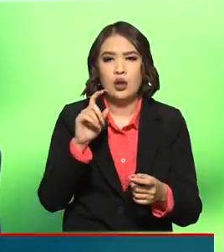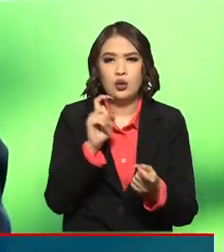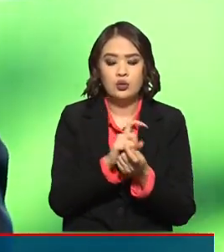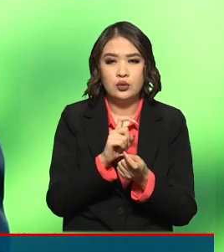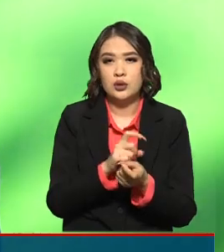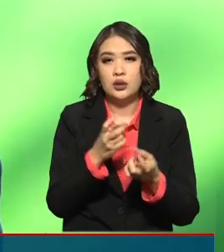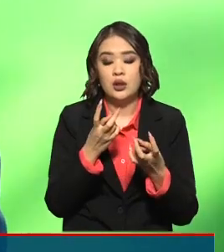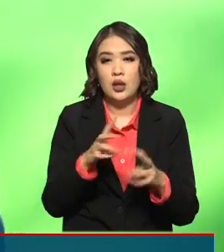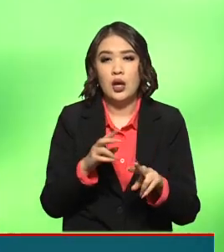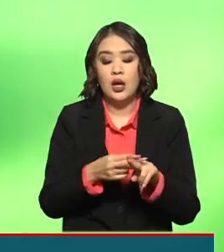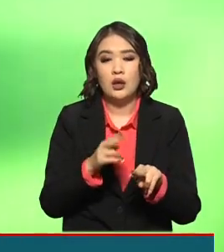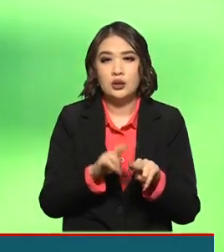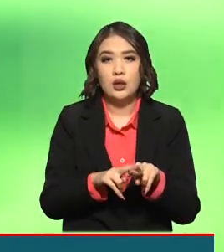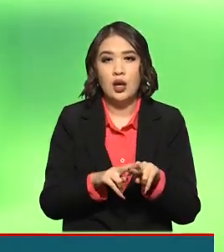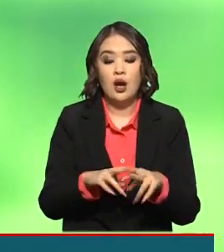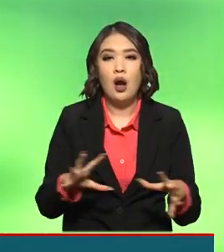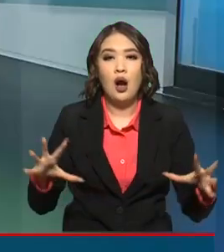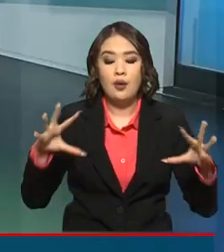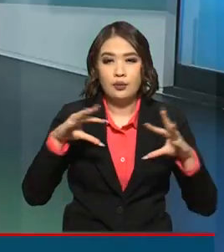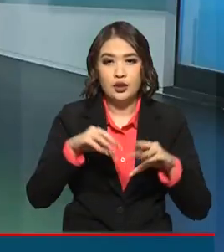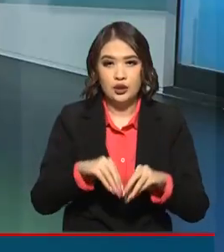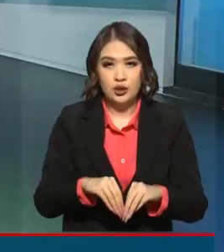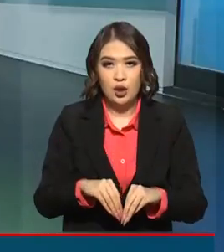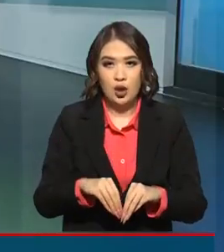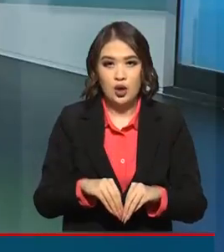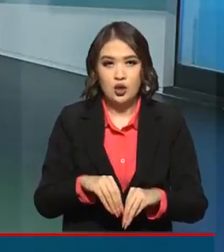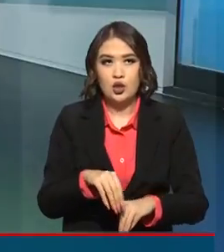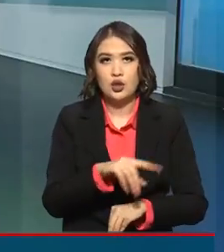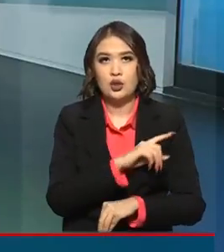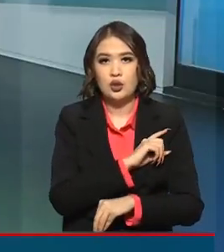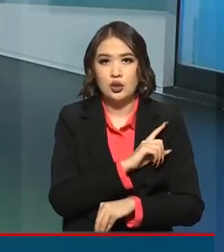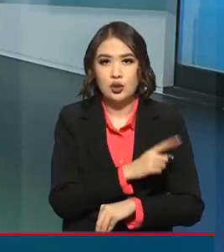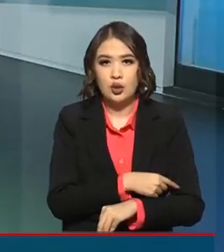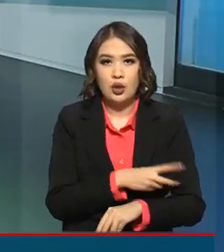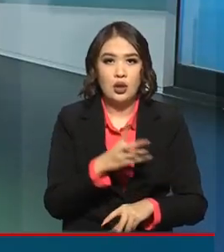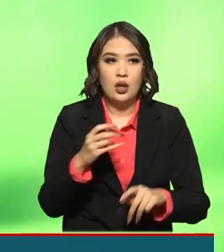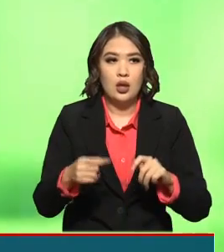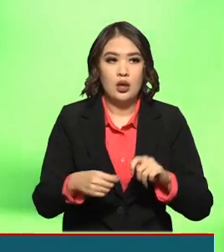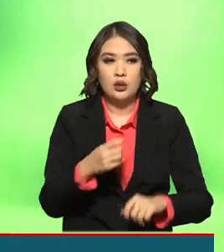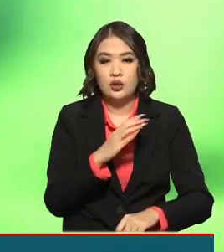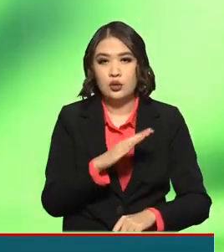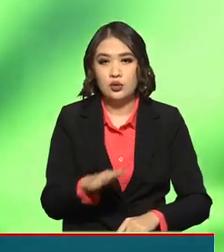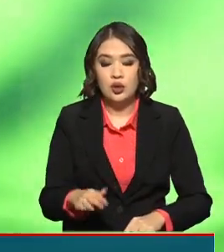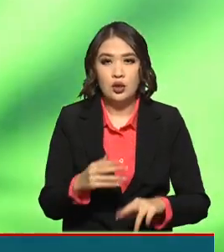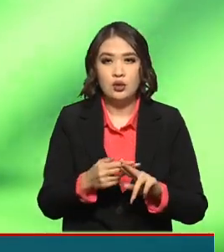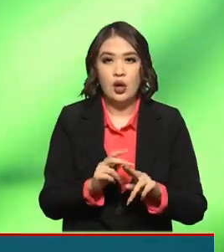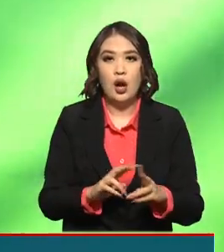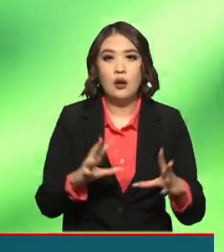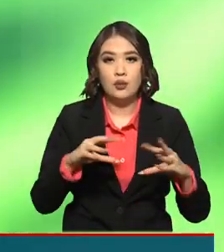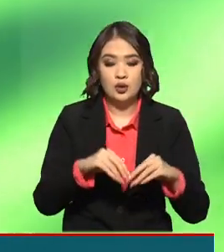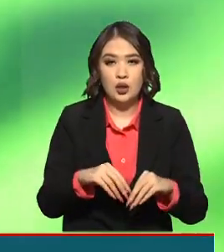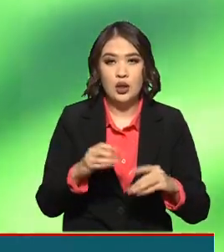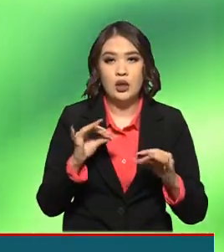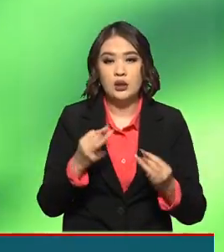носит такой объединяющий силу, не разрушающий, а объединяющий. И